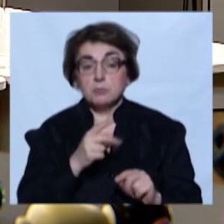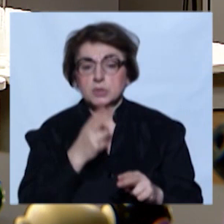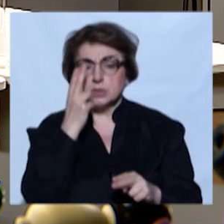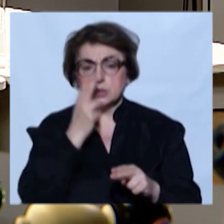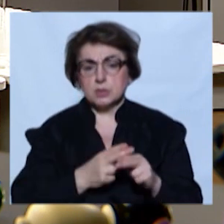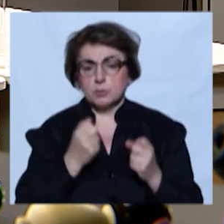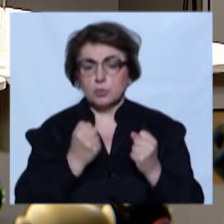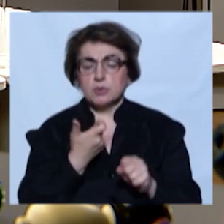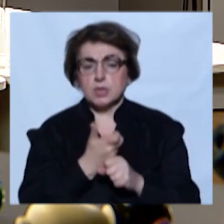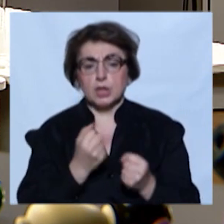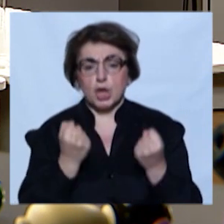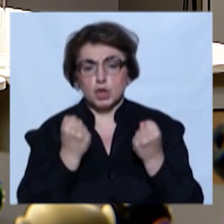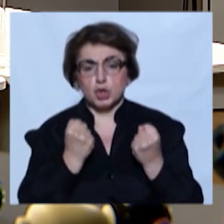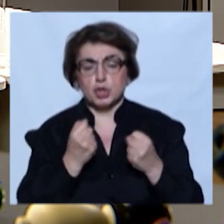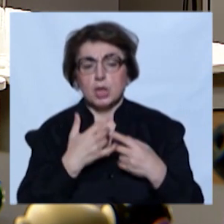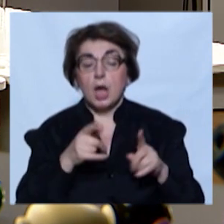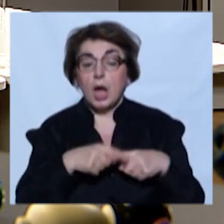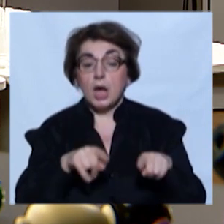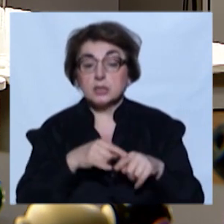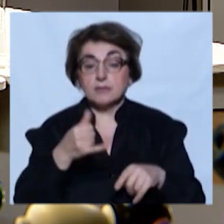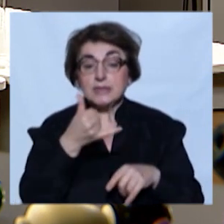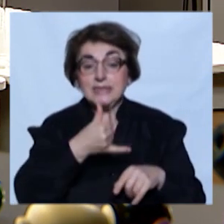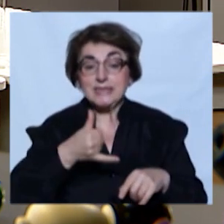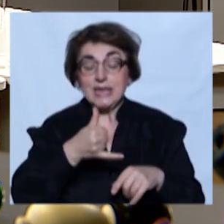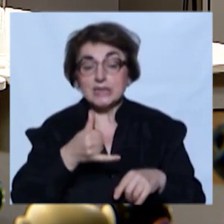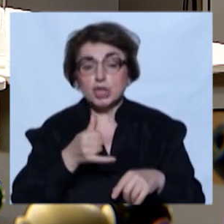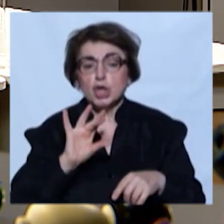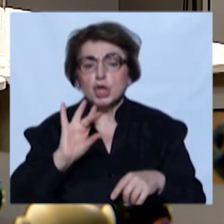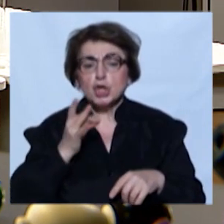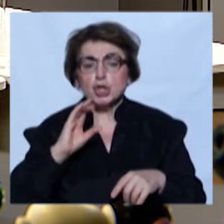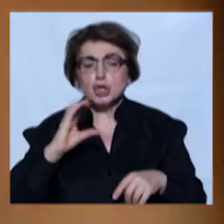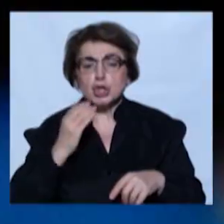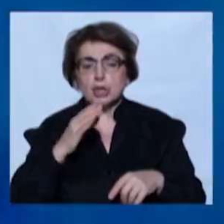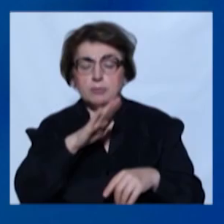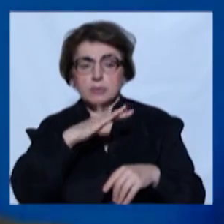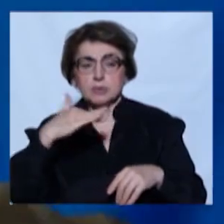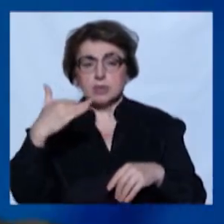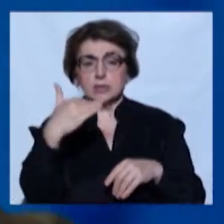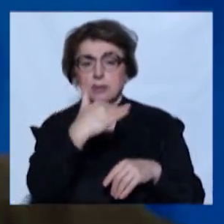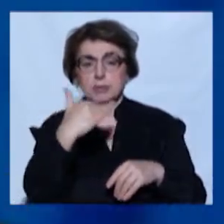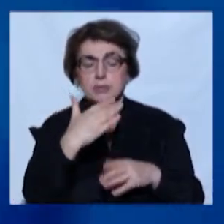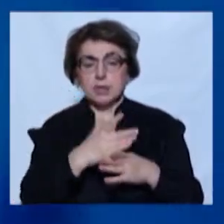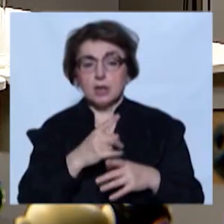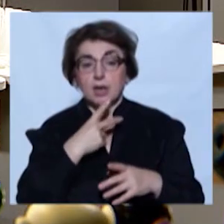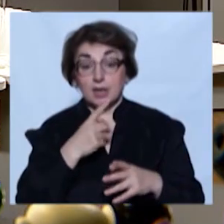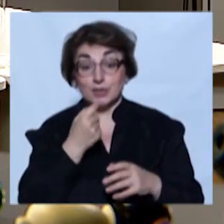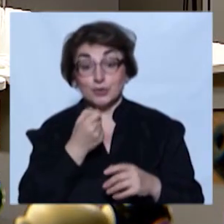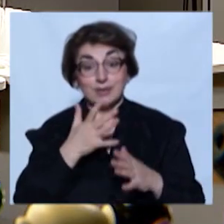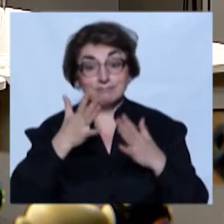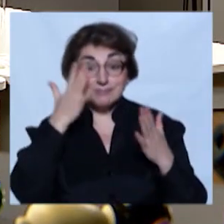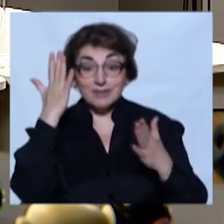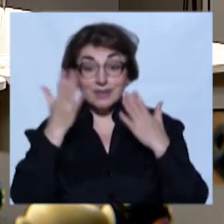სიმკვრივე დიდია და ზეთი, ცხიმის ფენა, როგორ მის ზედაპირზეა მოთავსებული. მოდი ცოტა გავამხიარულოთ ახლა